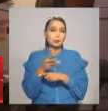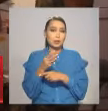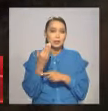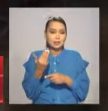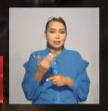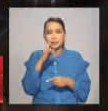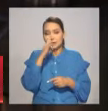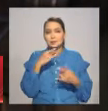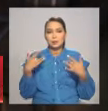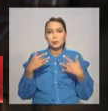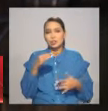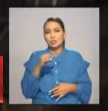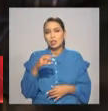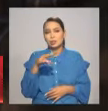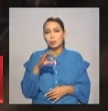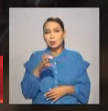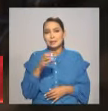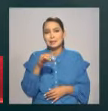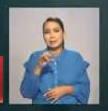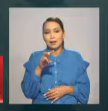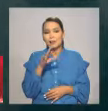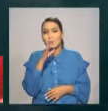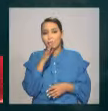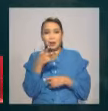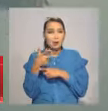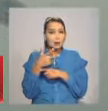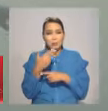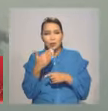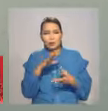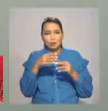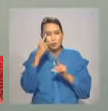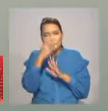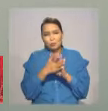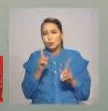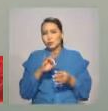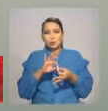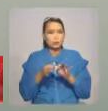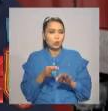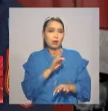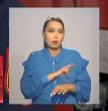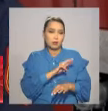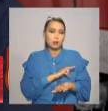казахстанский актер Жандос Сейдалин. Говорит, только во время съемок понял, насколько сложна работа